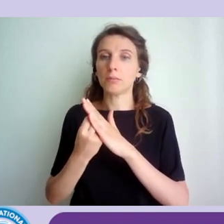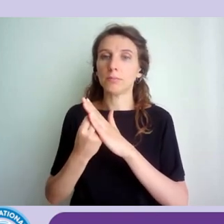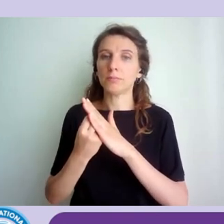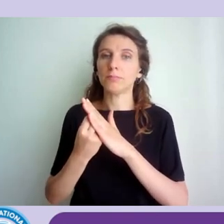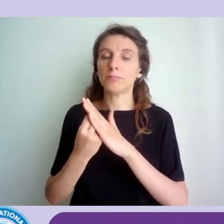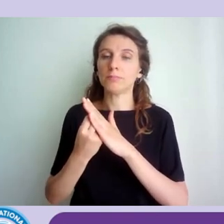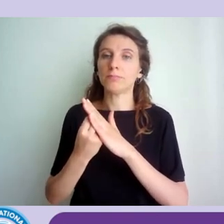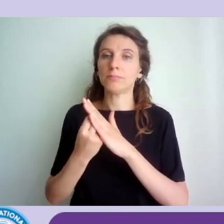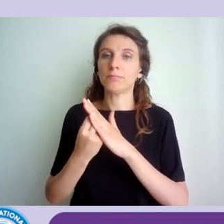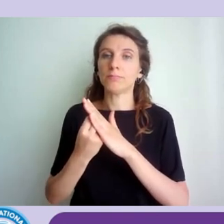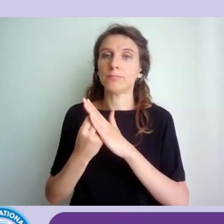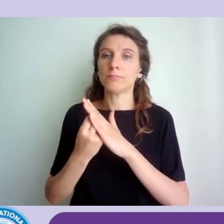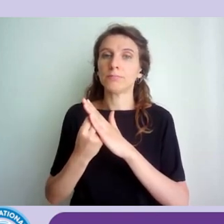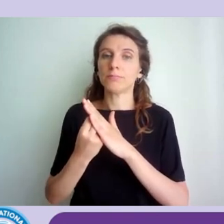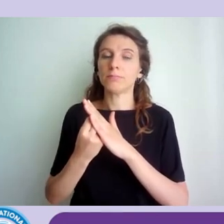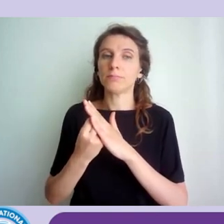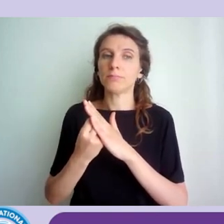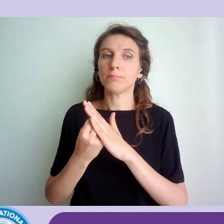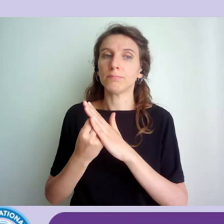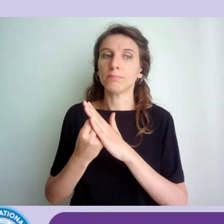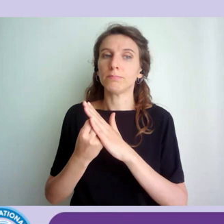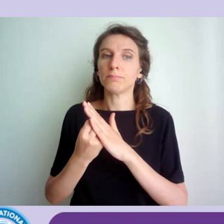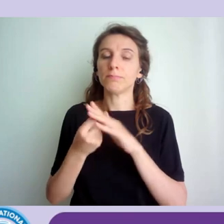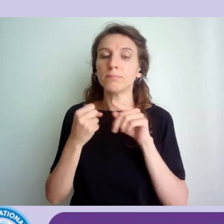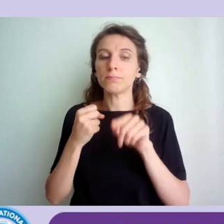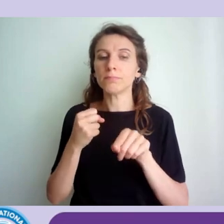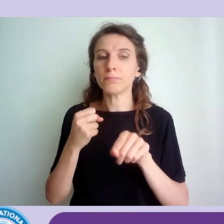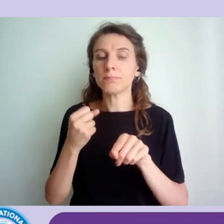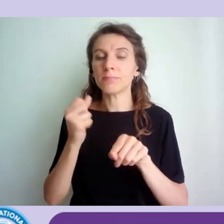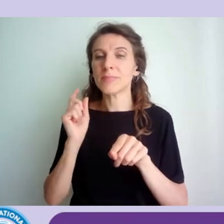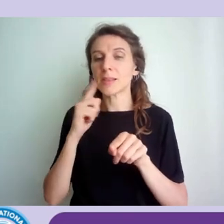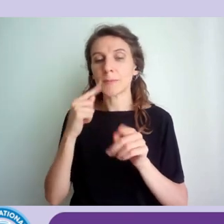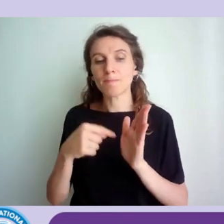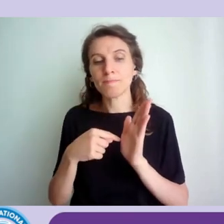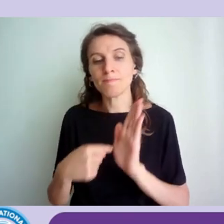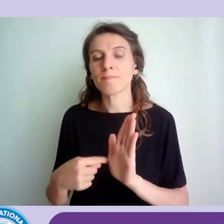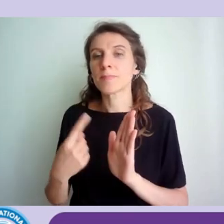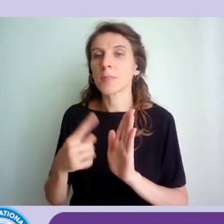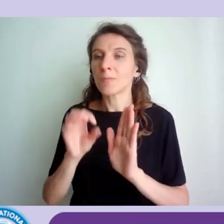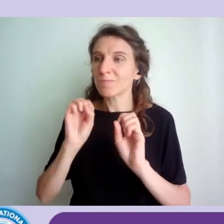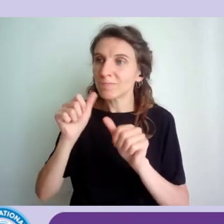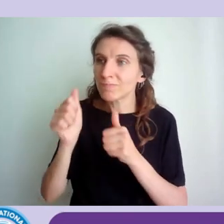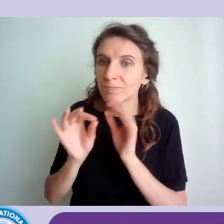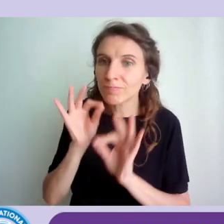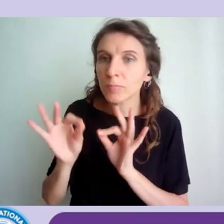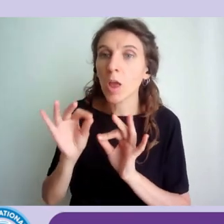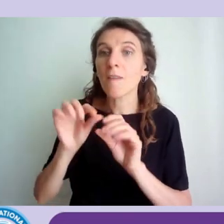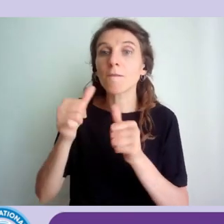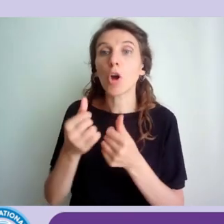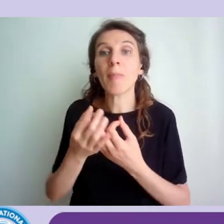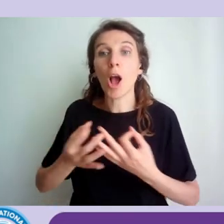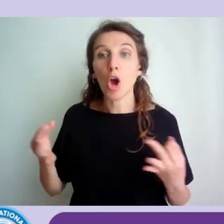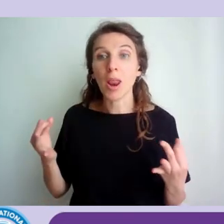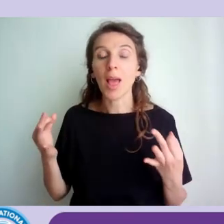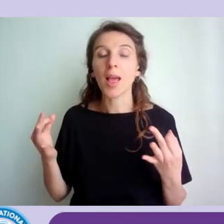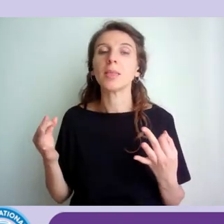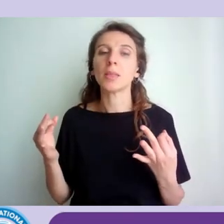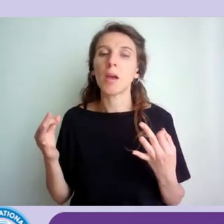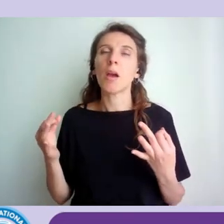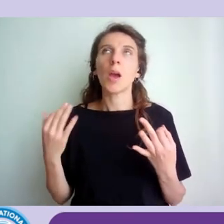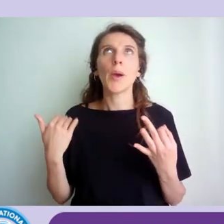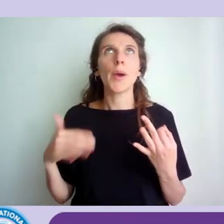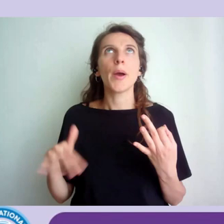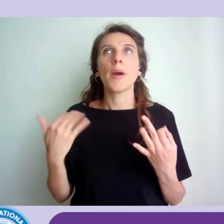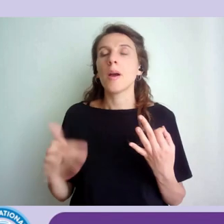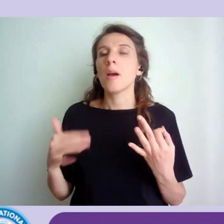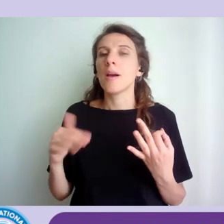fatta come dire fatta vedere nella maniera corretta Ecco Aiuta Aiuta molto